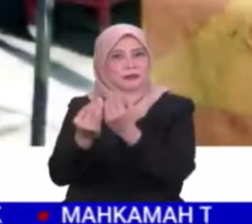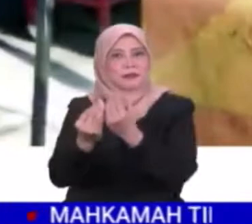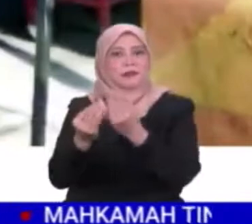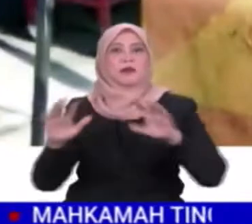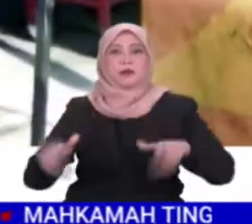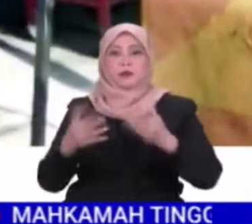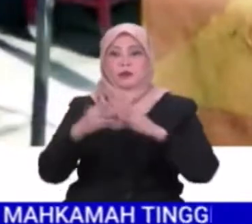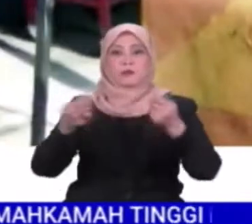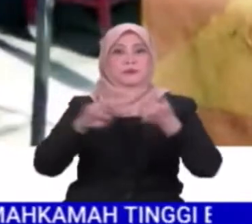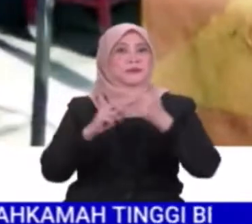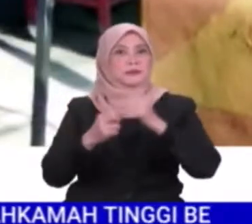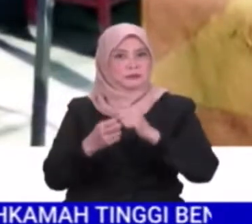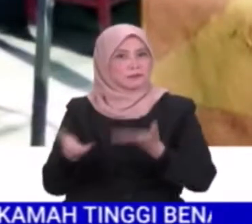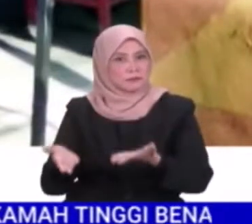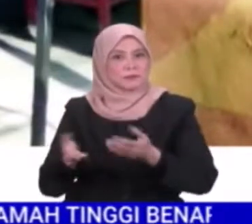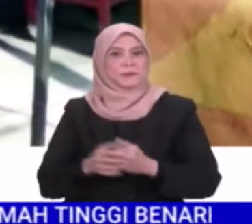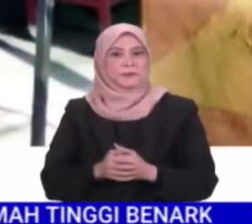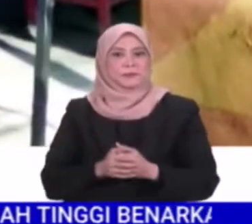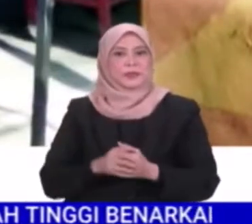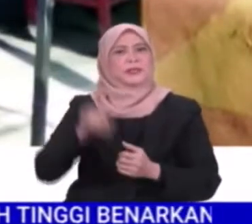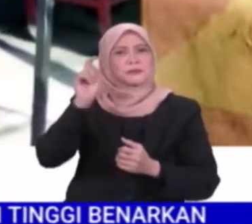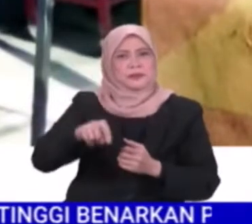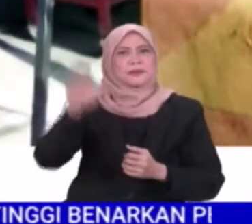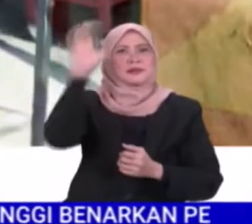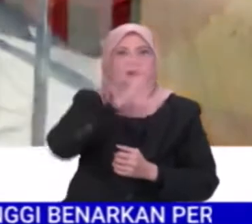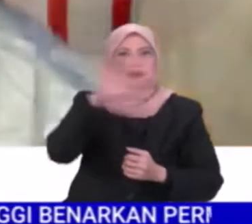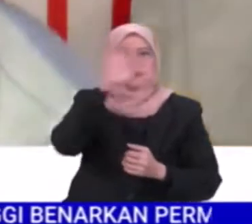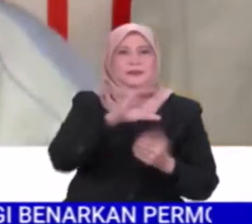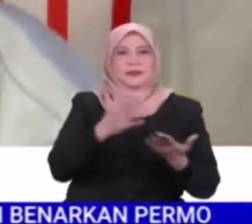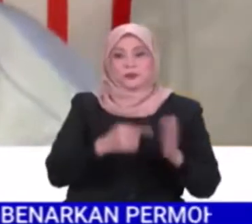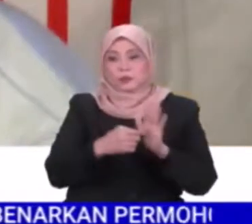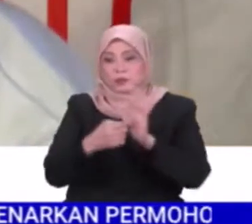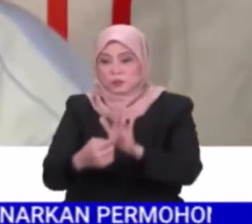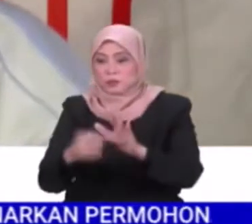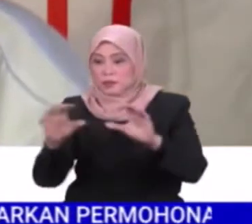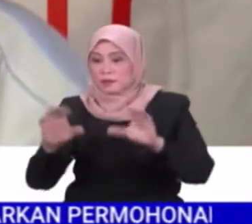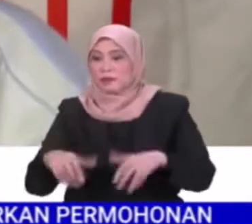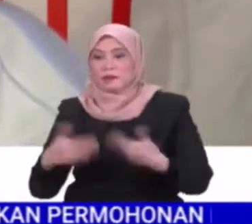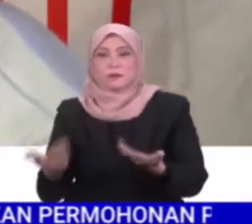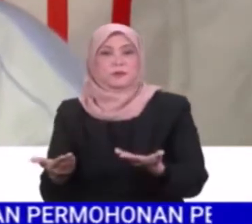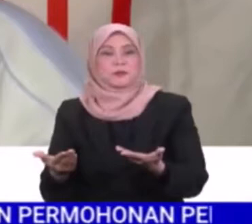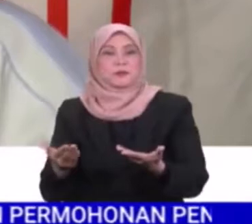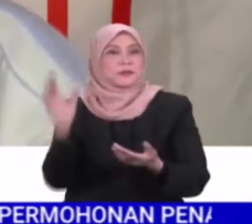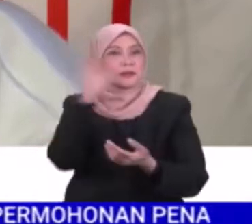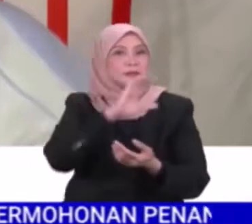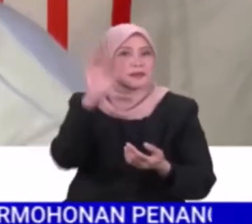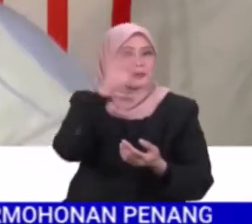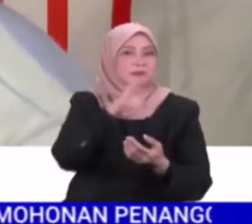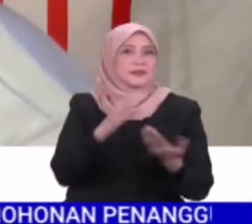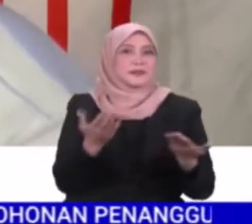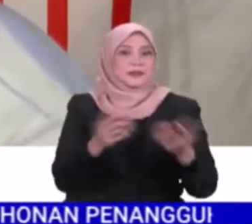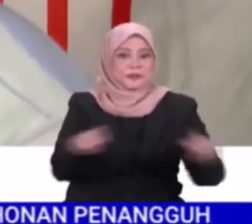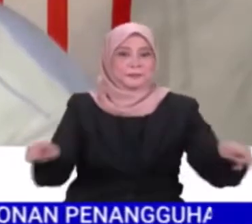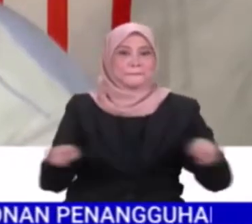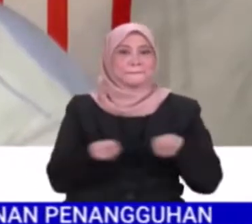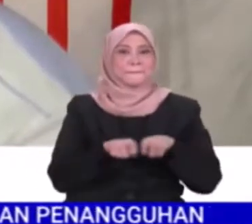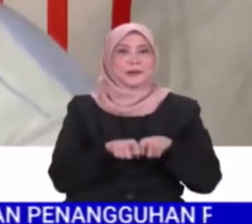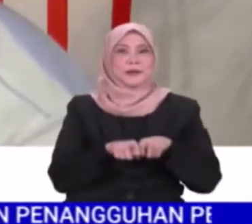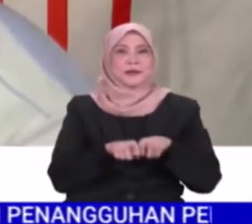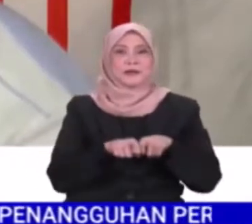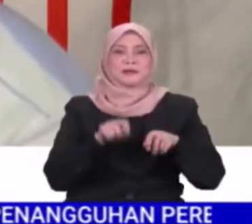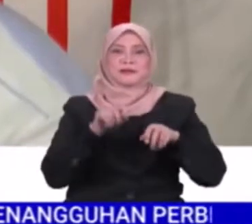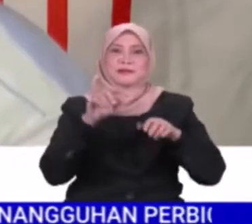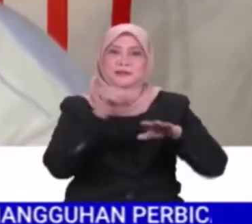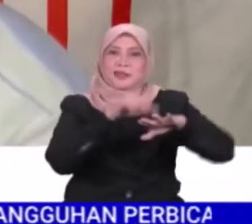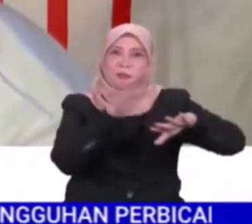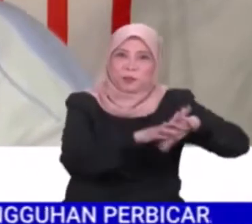nak menyelesaikan masalah. Maksudnya dia kena pergi cari. Kita tunjuk dia cara keluar untuk cari apa nama tempat-tempat yang pembiakan